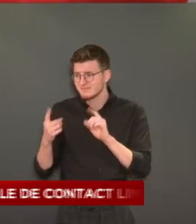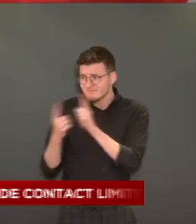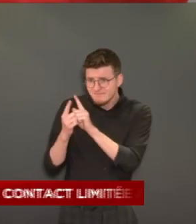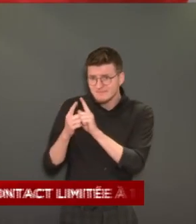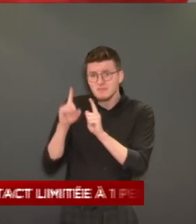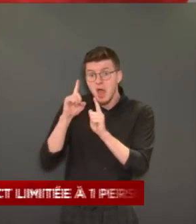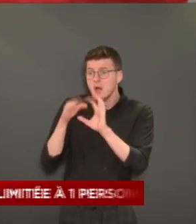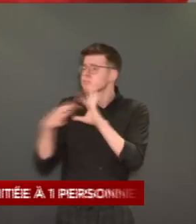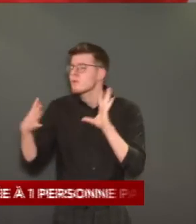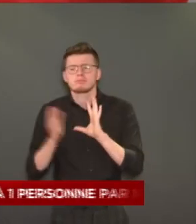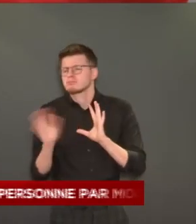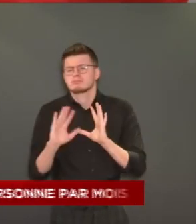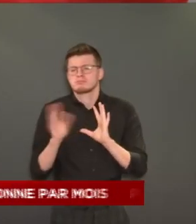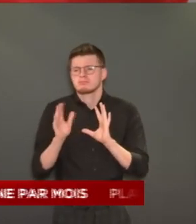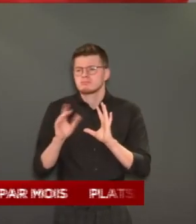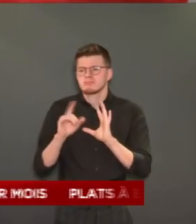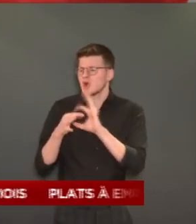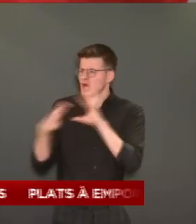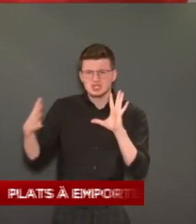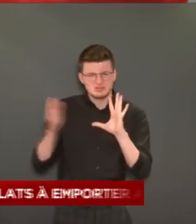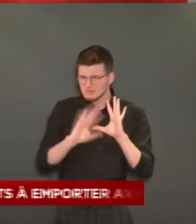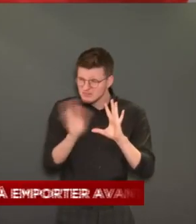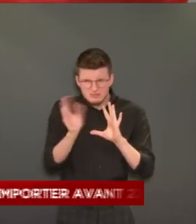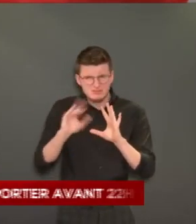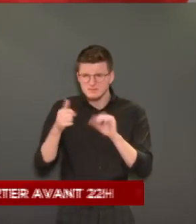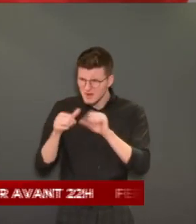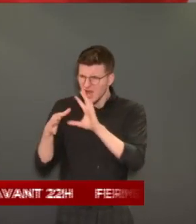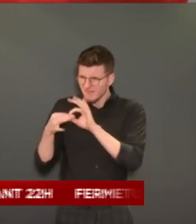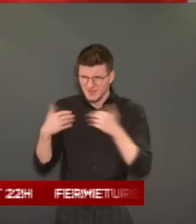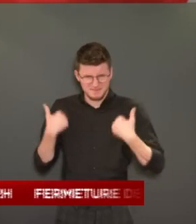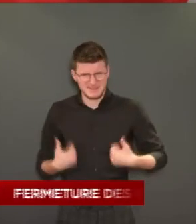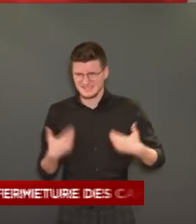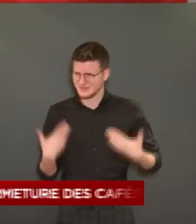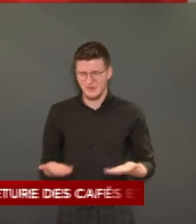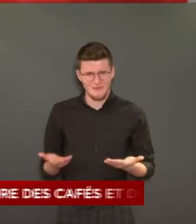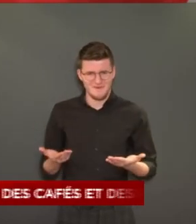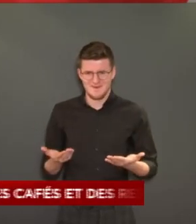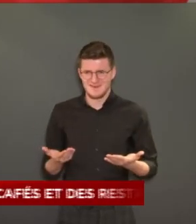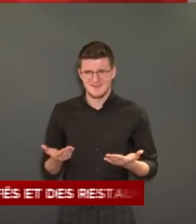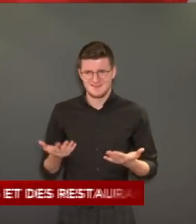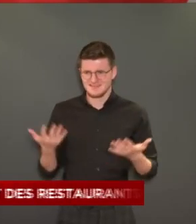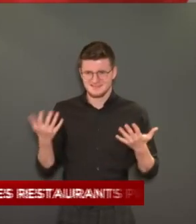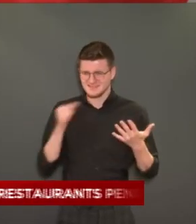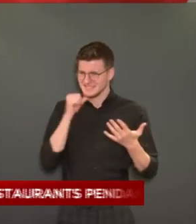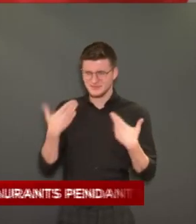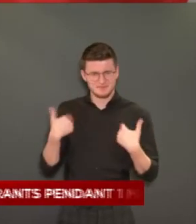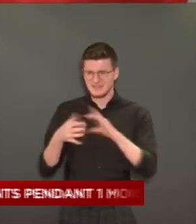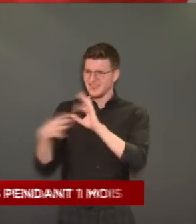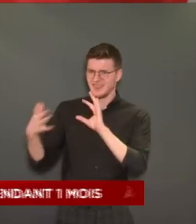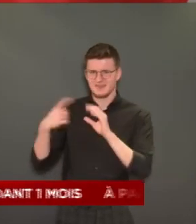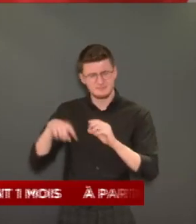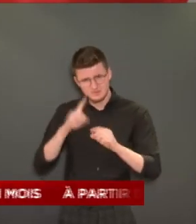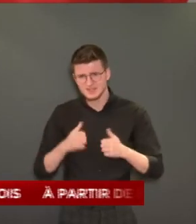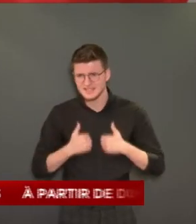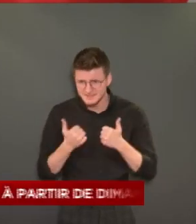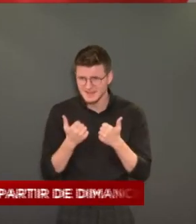Mais nous ne devons pas pour autant nous abandonner. Je pense que nous devons rester proches les uns des autres et nous